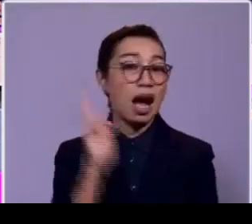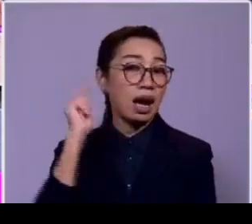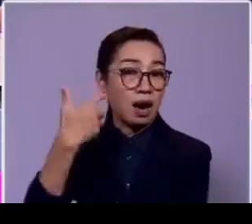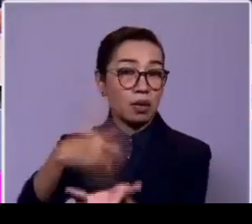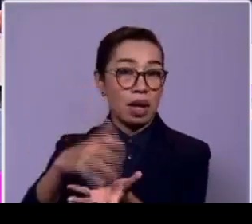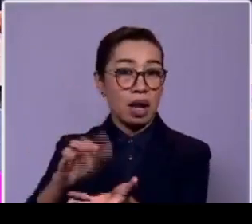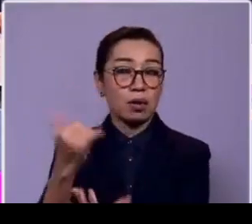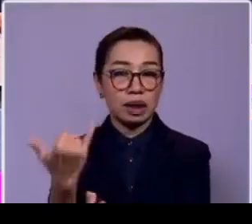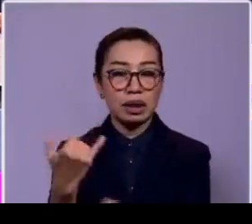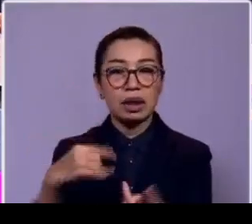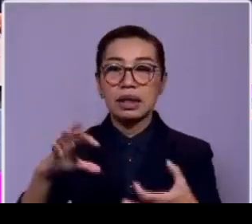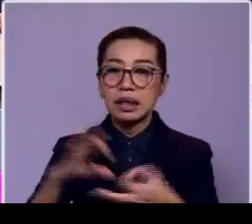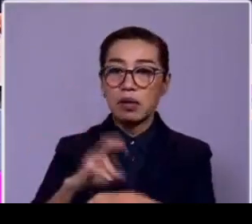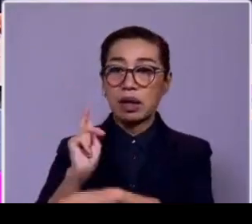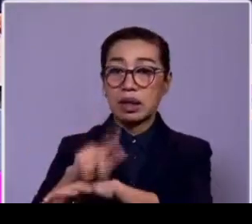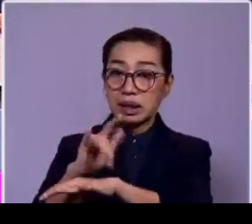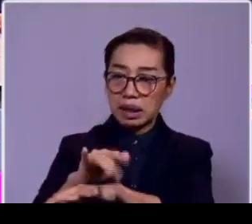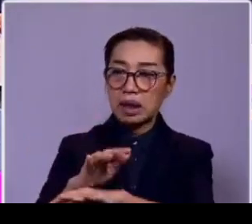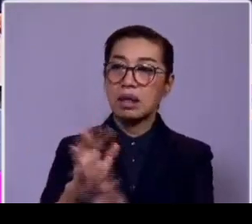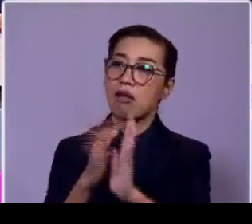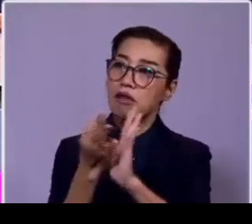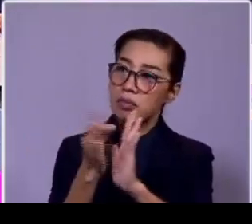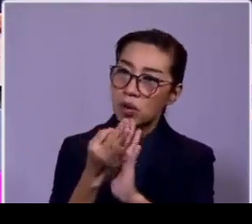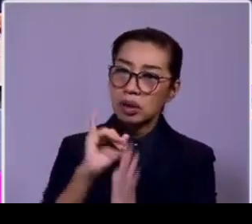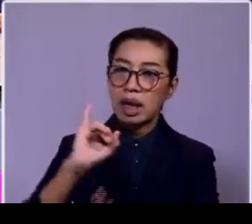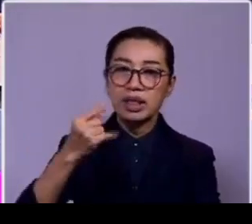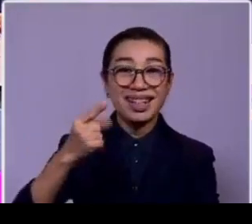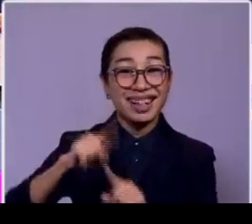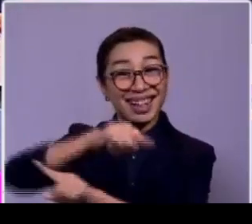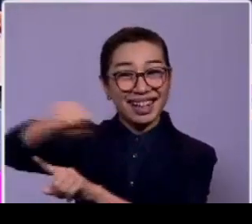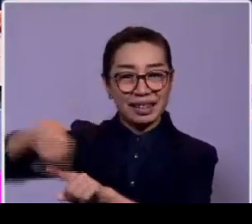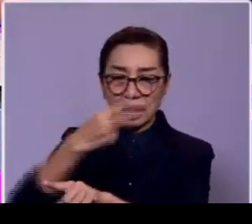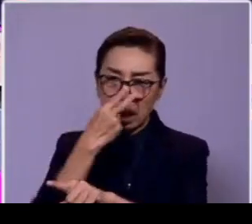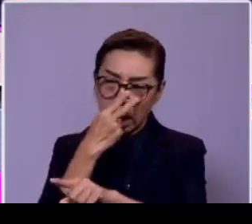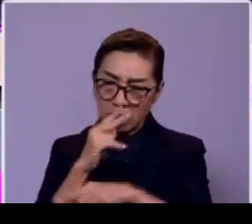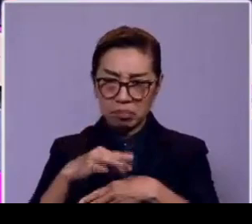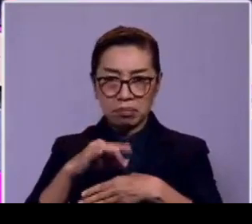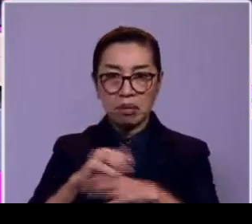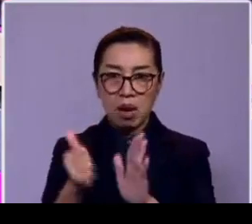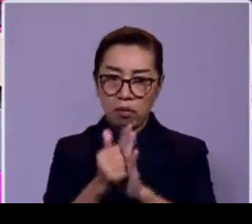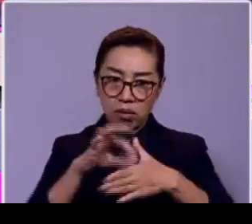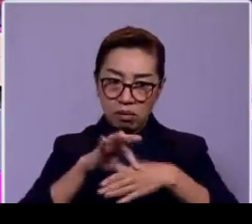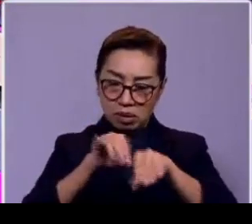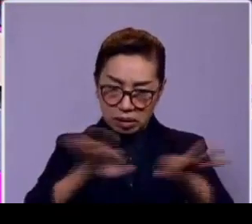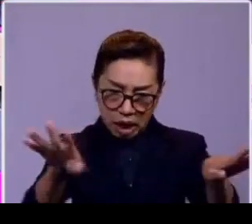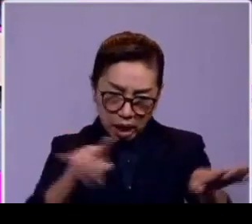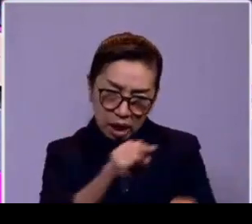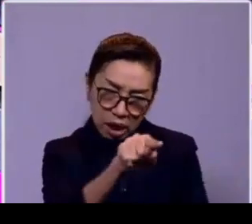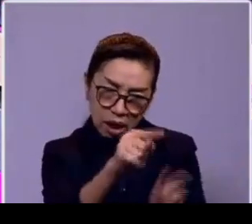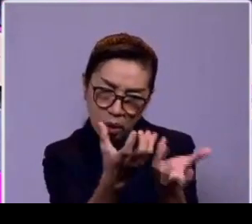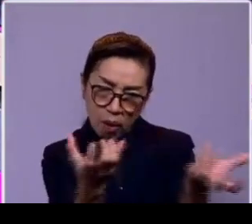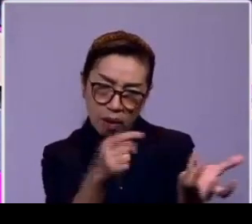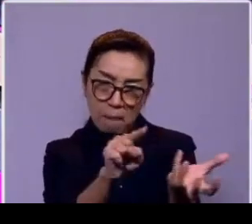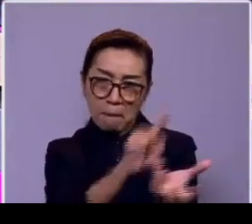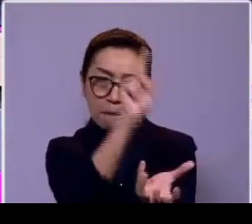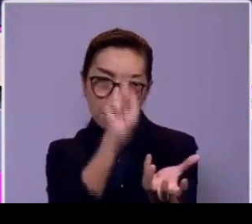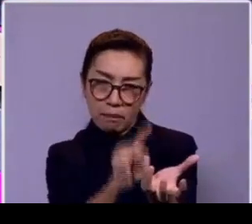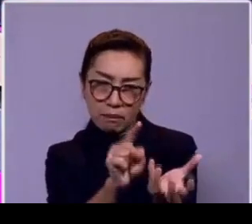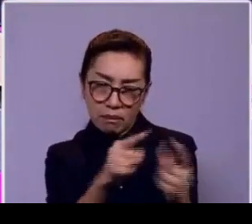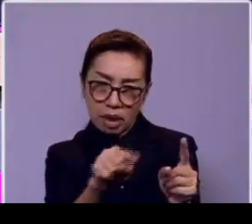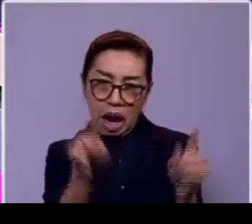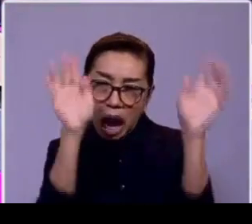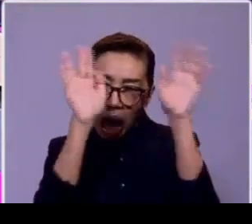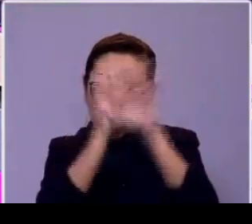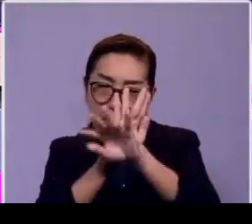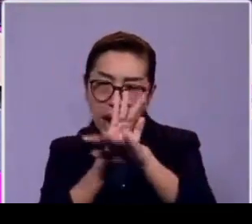ไปที่เรื่องของโซเชียลค่ะที่ตอนนี้กำลังแชร์หลายๆคนก็สงสัยว่าเอ๊ะวัตถุประหลาดอะไรบางอย่างลักษณะเหมือนจะคล้ายกับขน